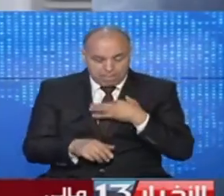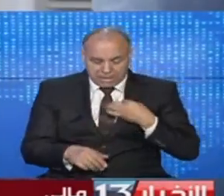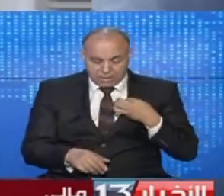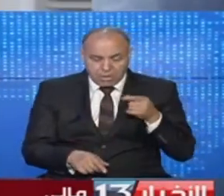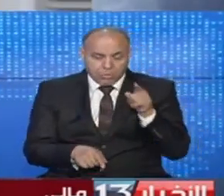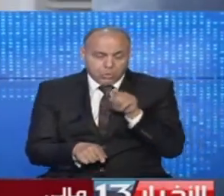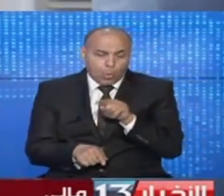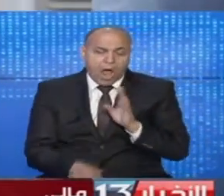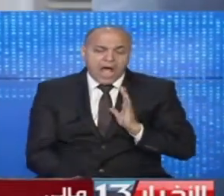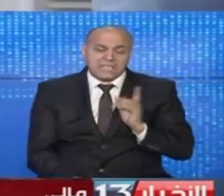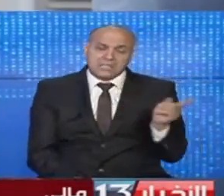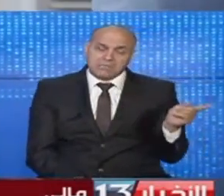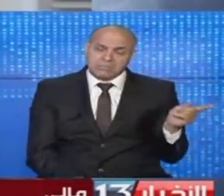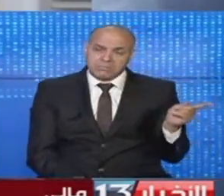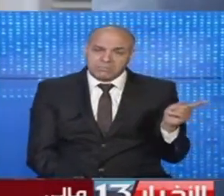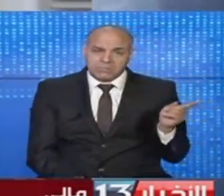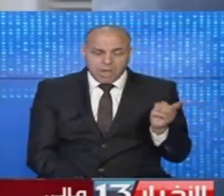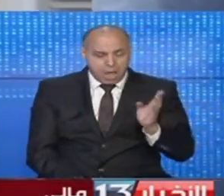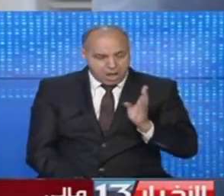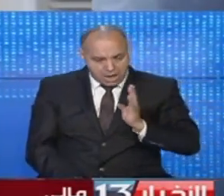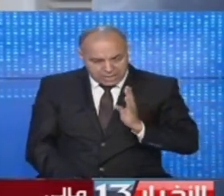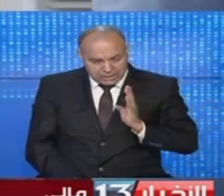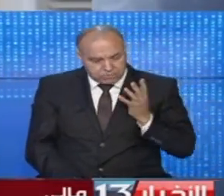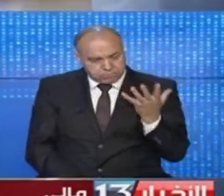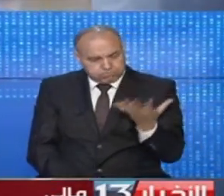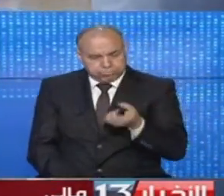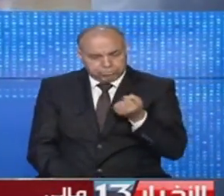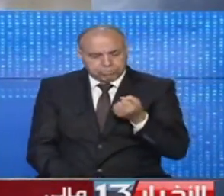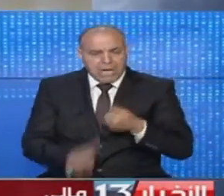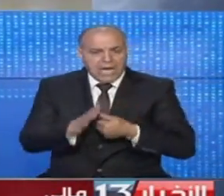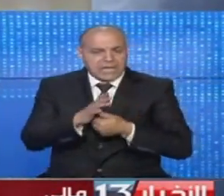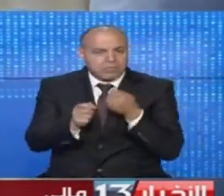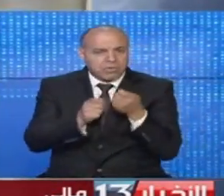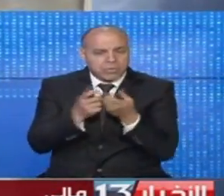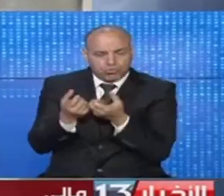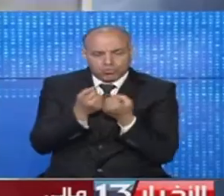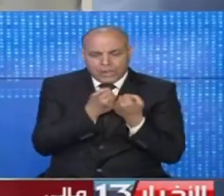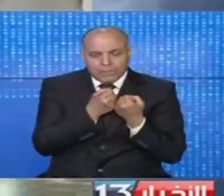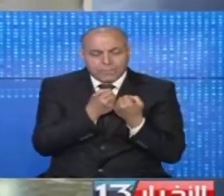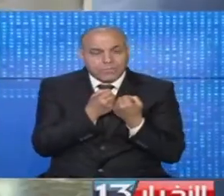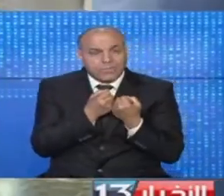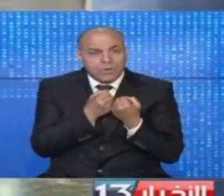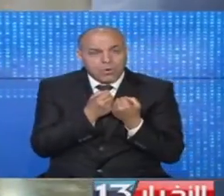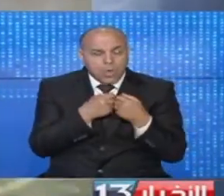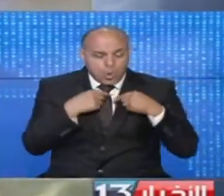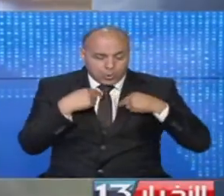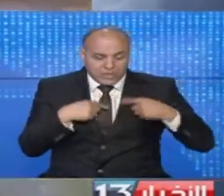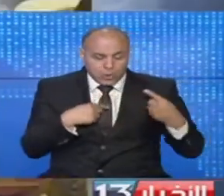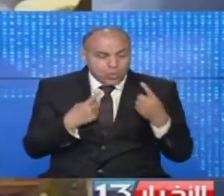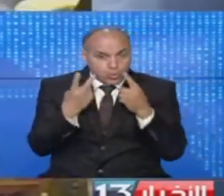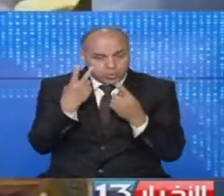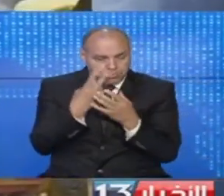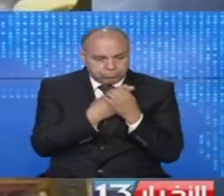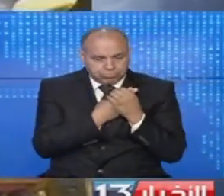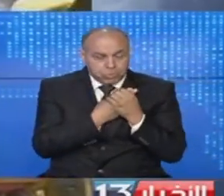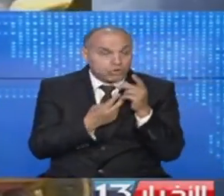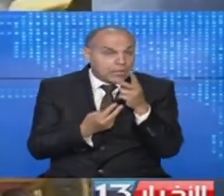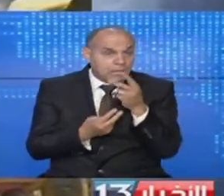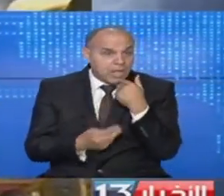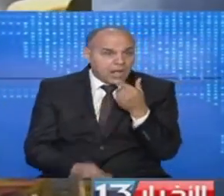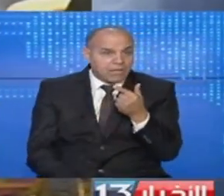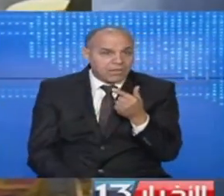مدنيون إلى السلطة. وألقى الجيش القبض على الرئيس المؤقت بانداو ورئيس الوزراء مختار